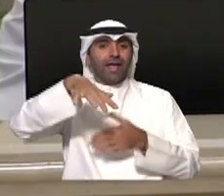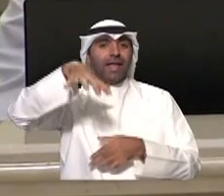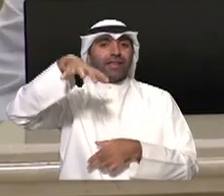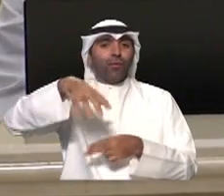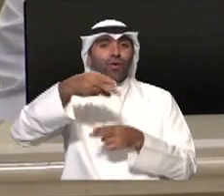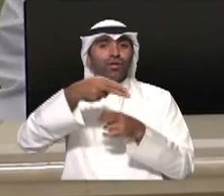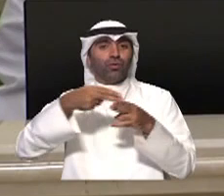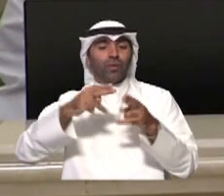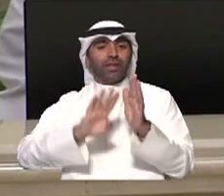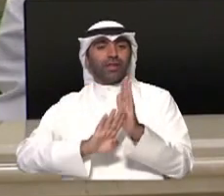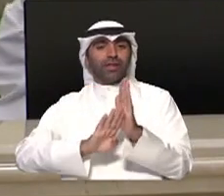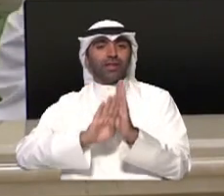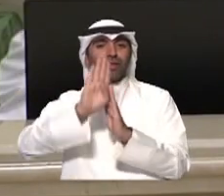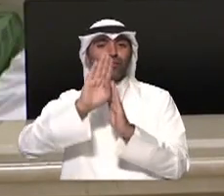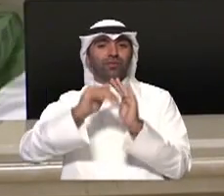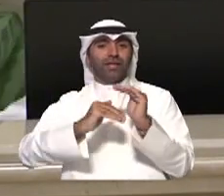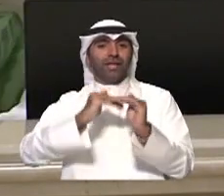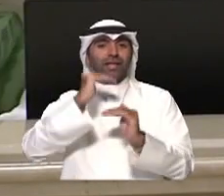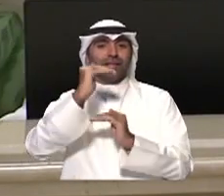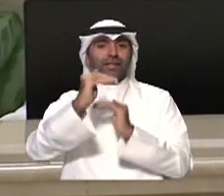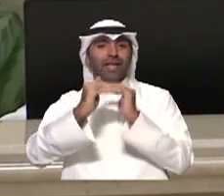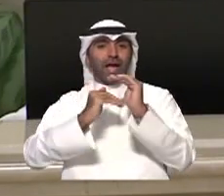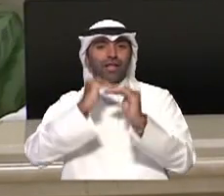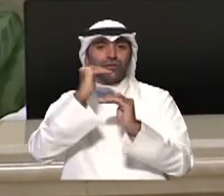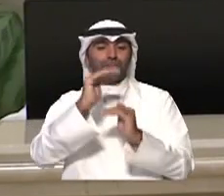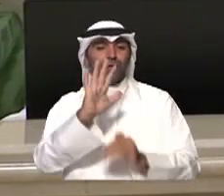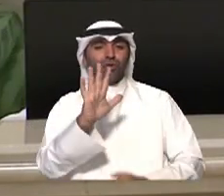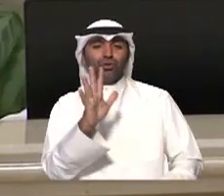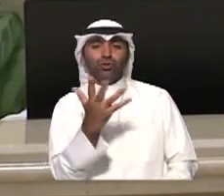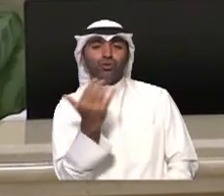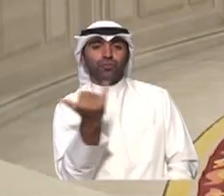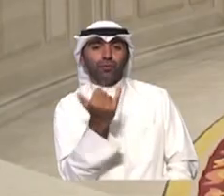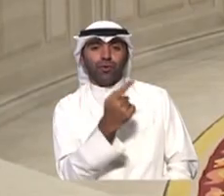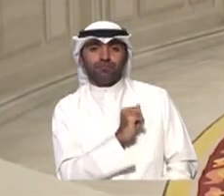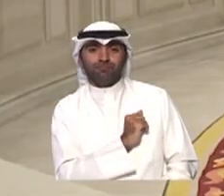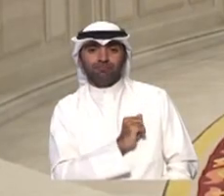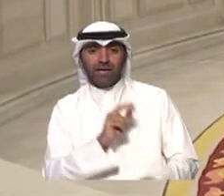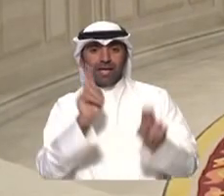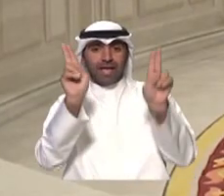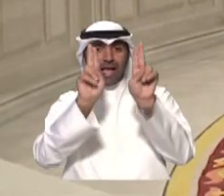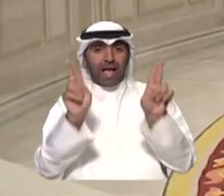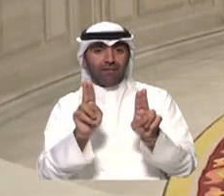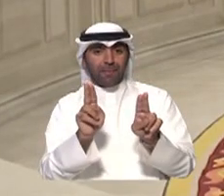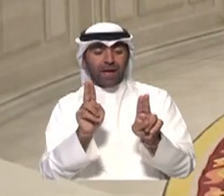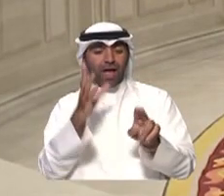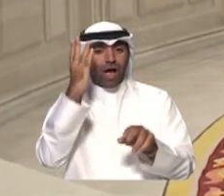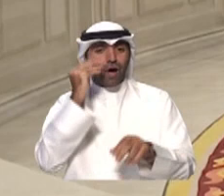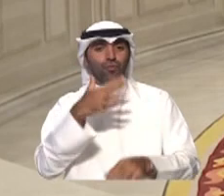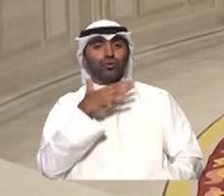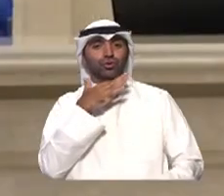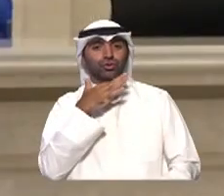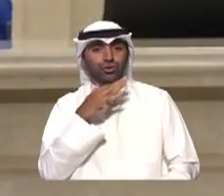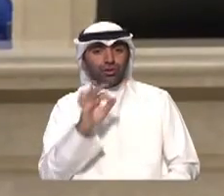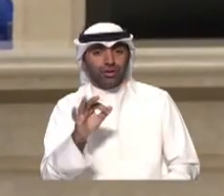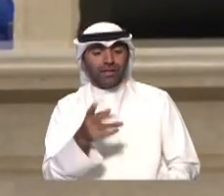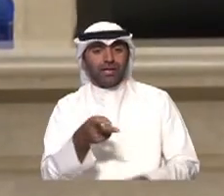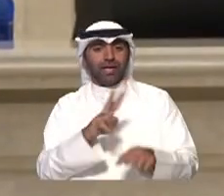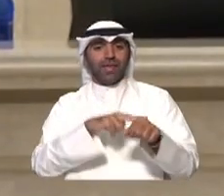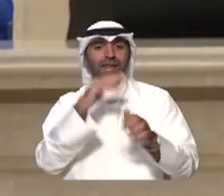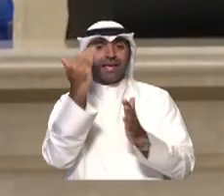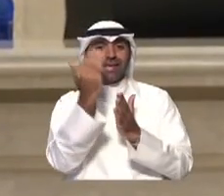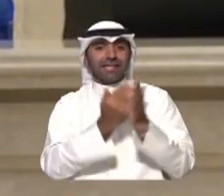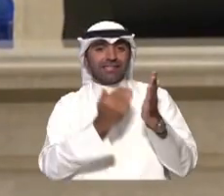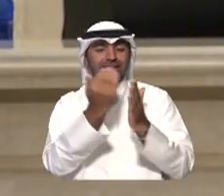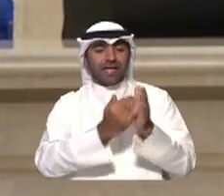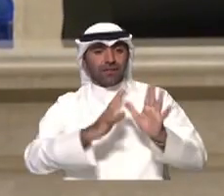ومتابعة بعض المشروعات مثل مشاريع الطاقة المتجددة ومشروع استثمار جزيرة